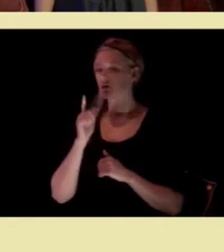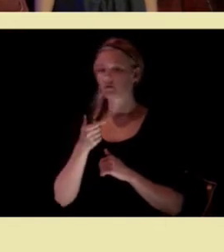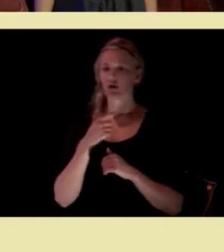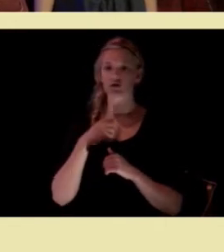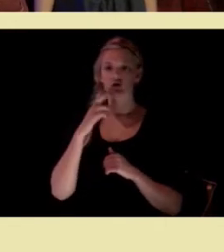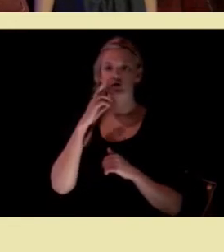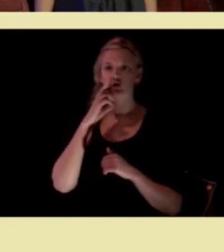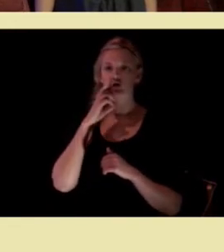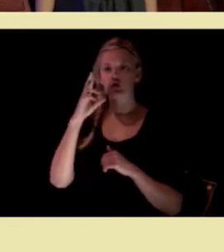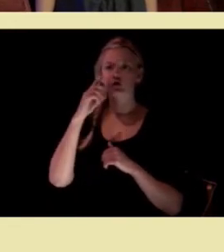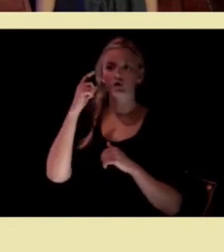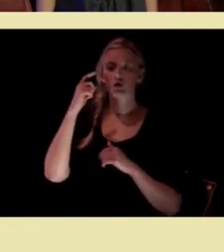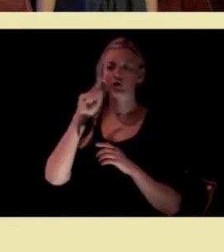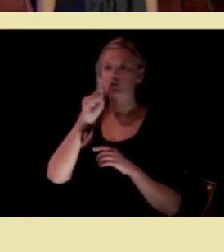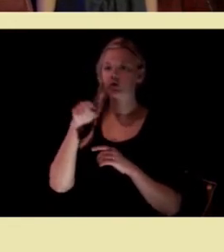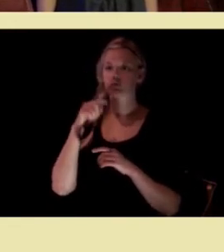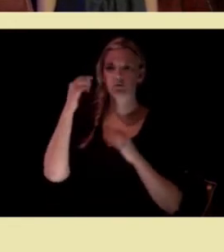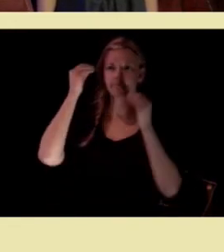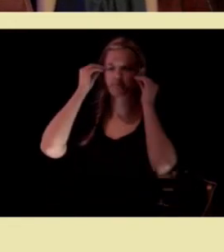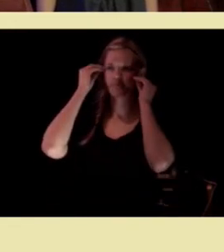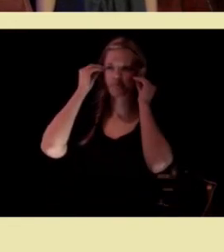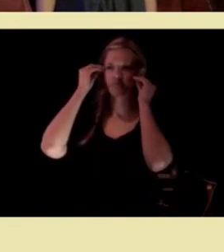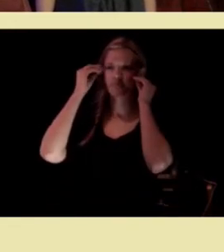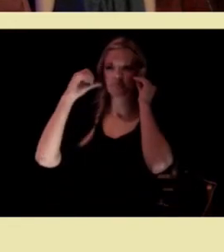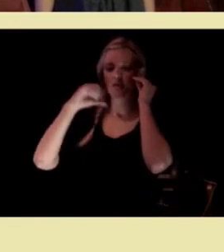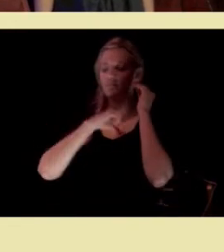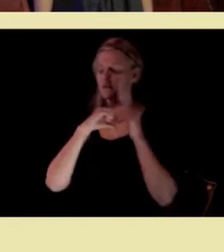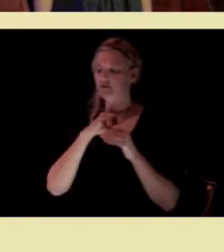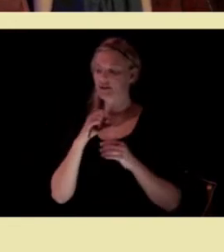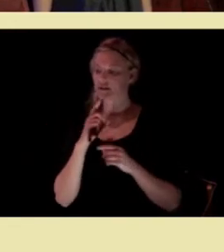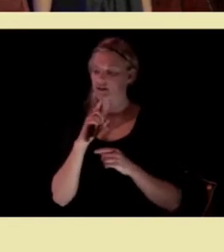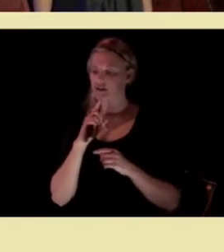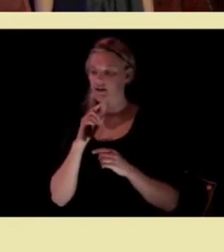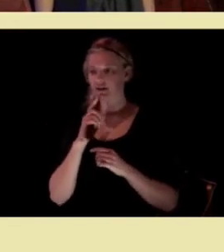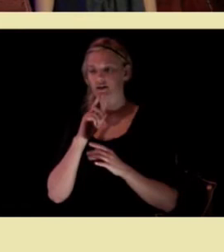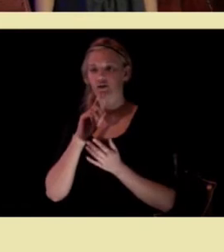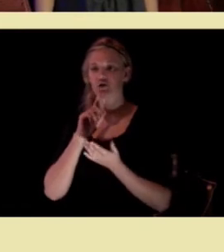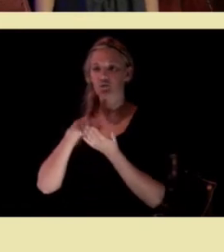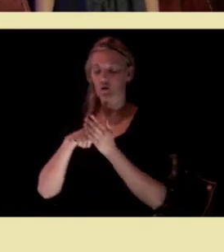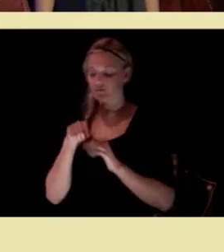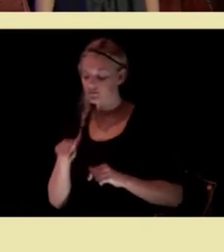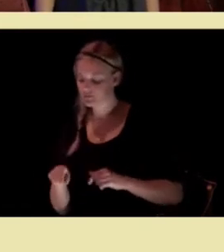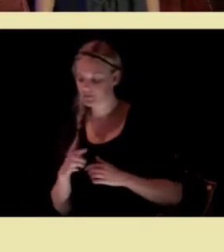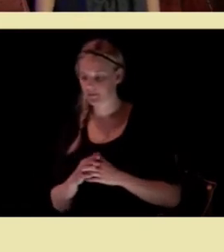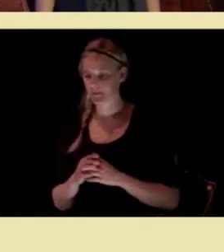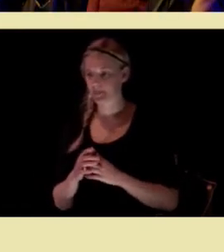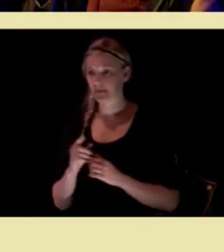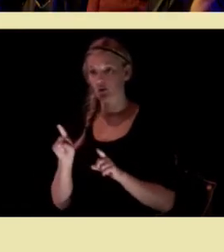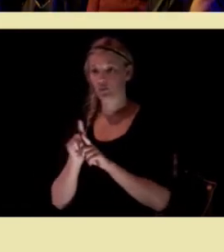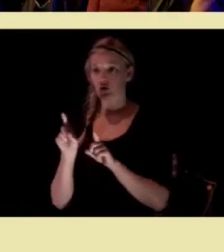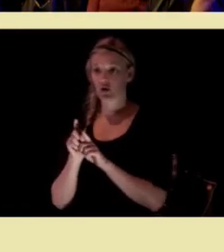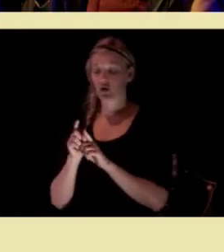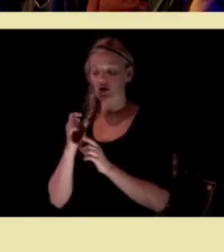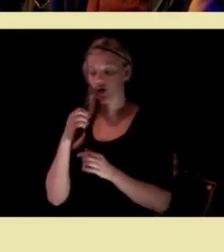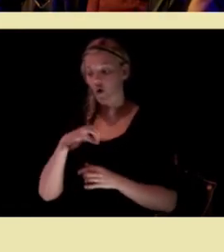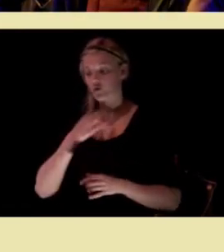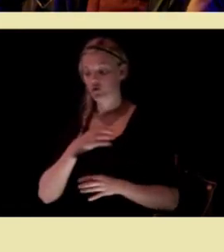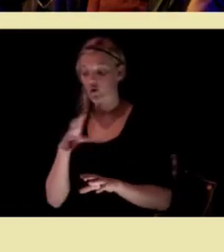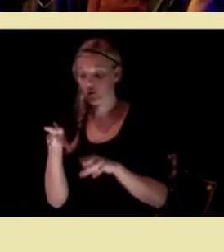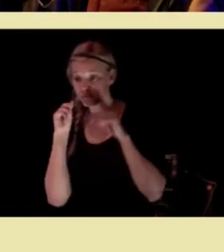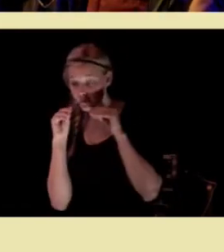nytt spørsmål I hodet vi voksne. Men stiller man nedover spørsmål, så det for man må forstå ordentlig hva de sier. Og du blir snakket om som en som stiller nedover